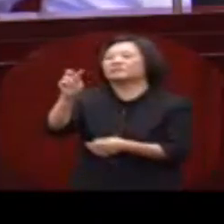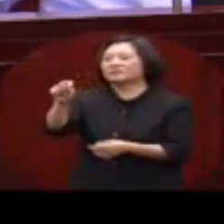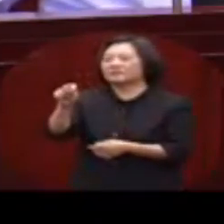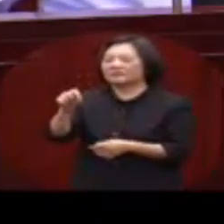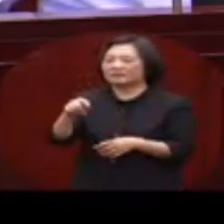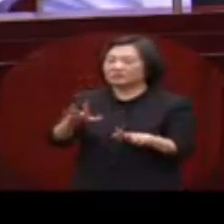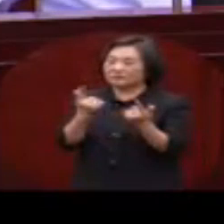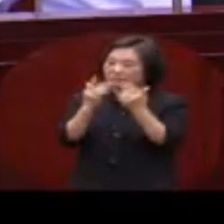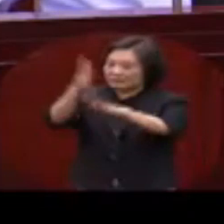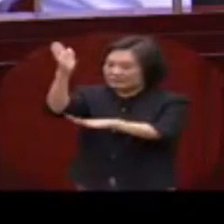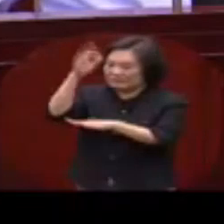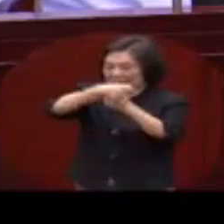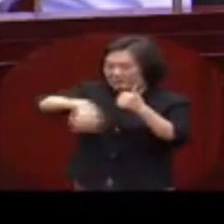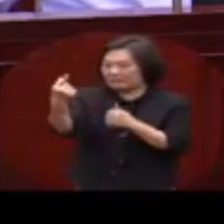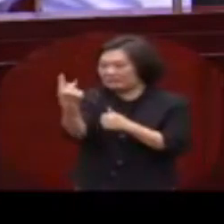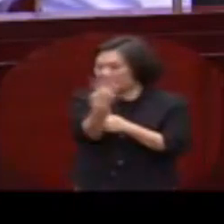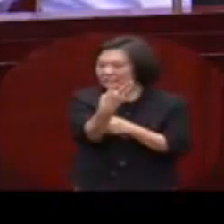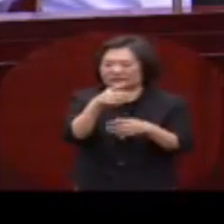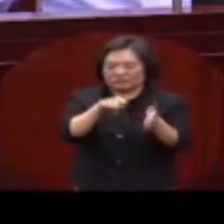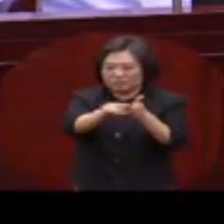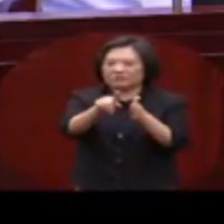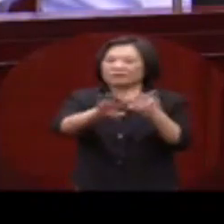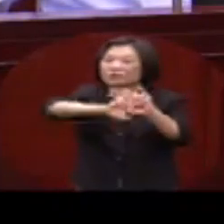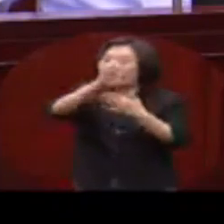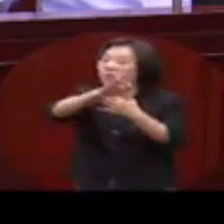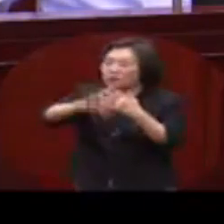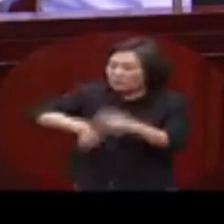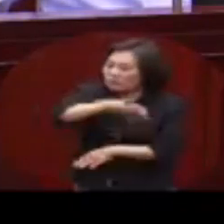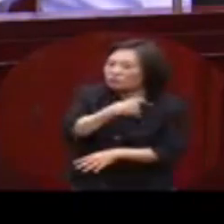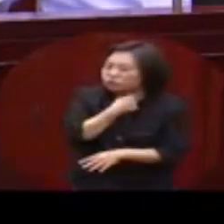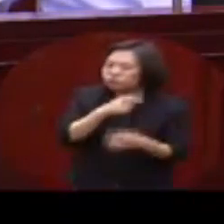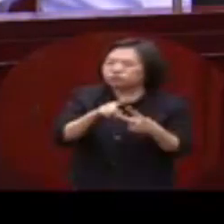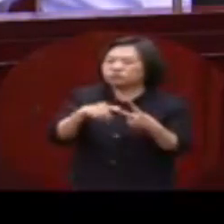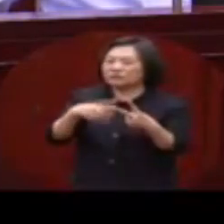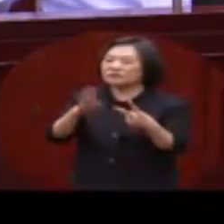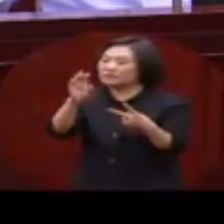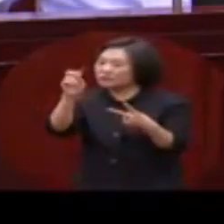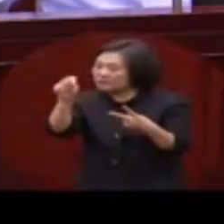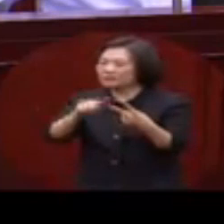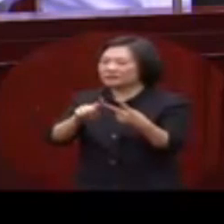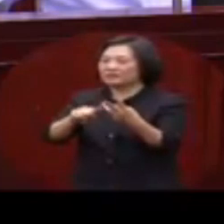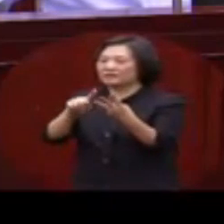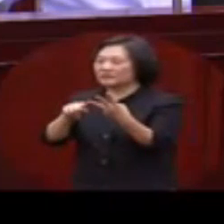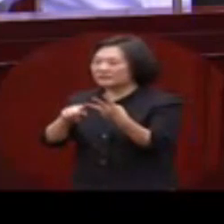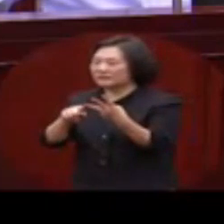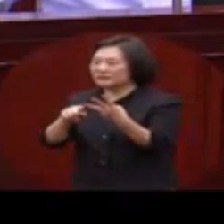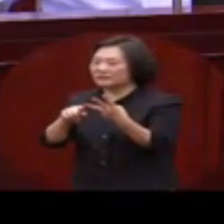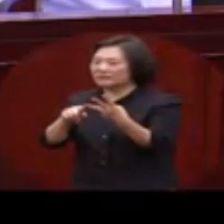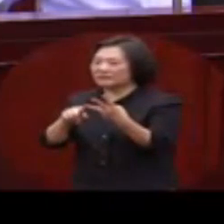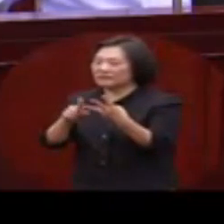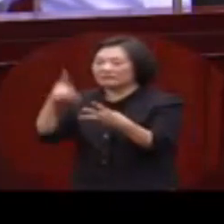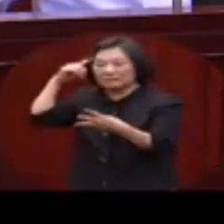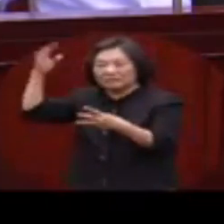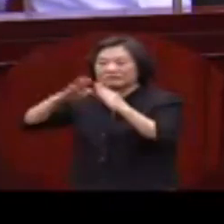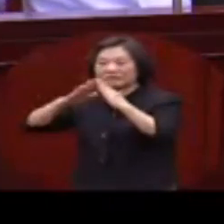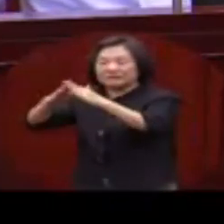投资大概三个办公室，一个是专门给外国公司用的，一个是处理 BOT 用的，一个是处理那个智慧城